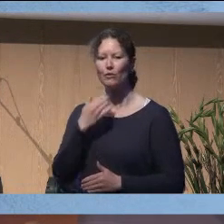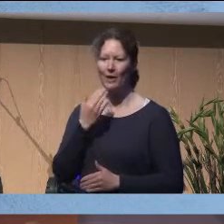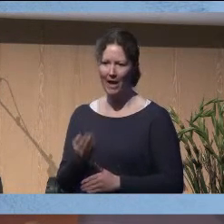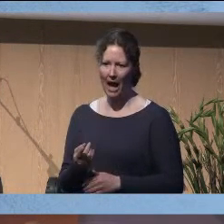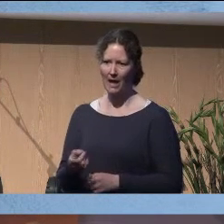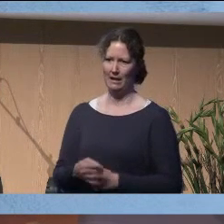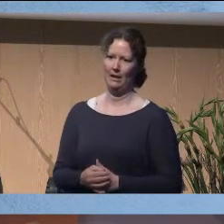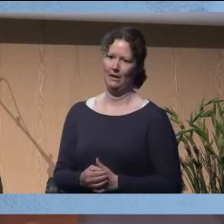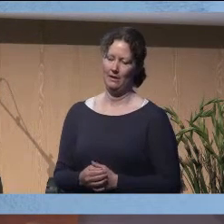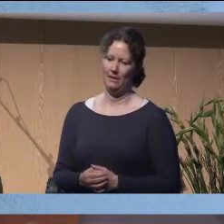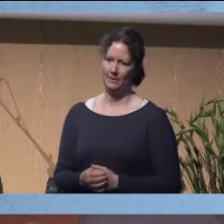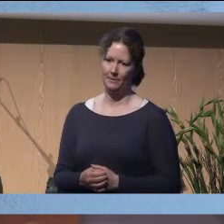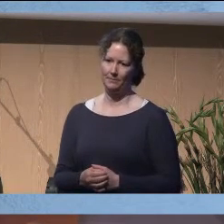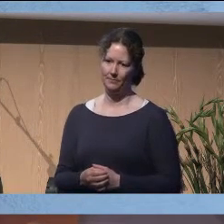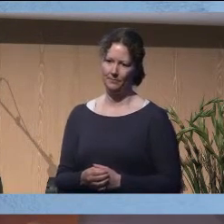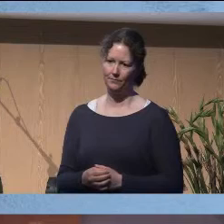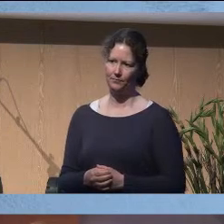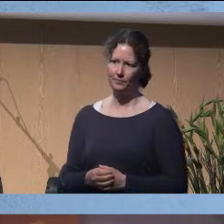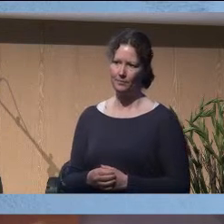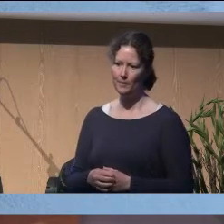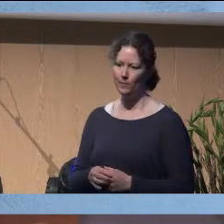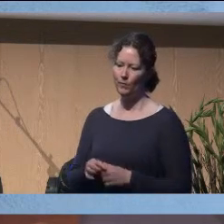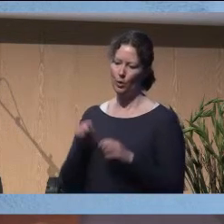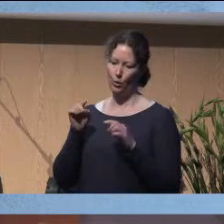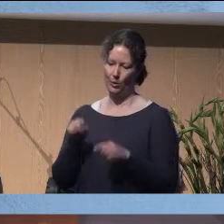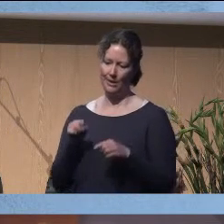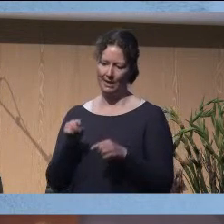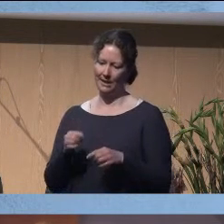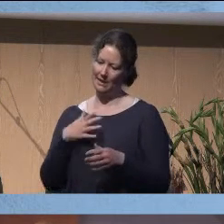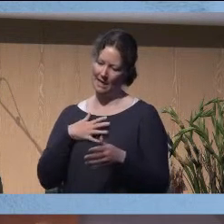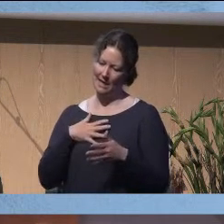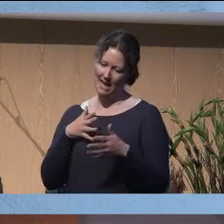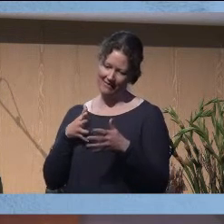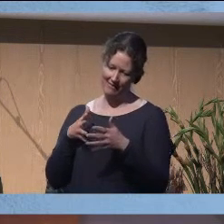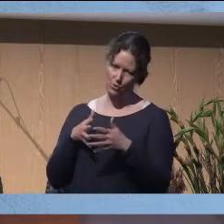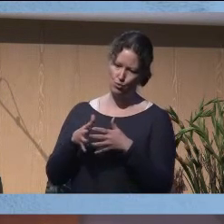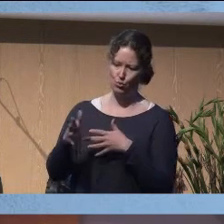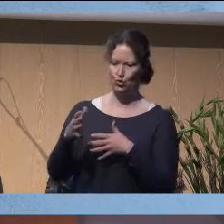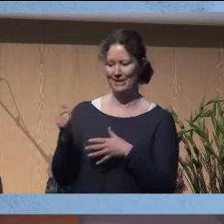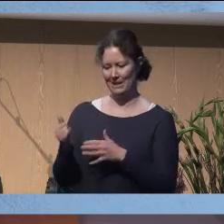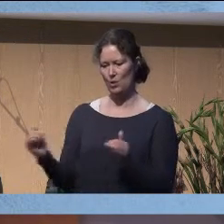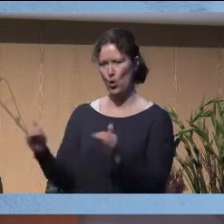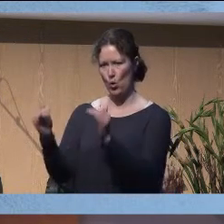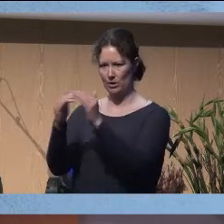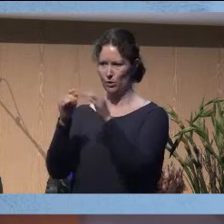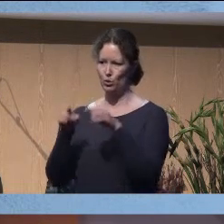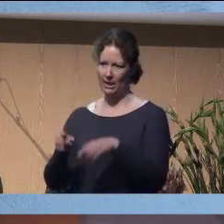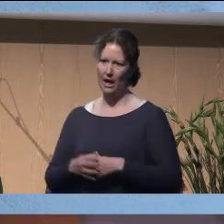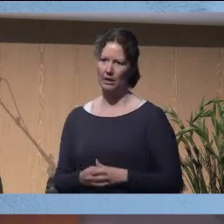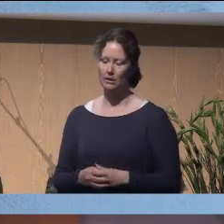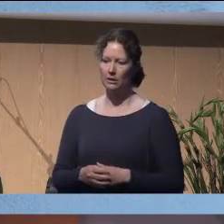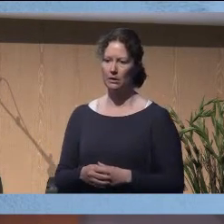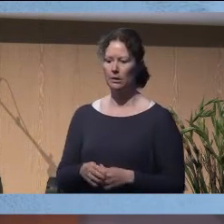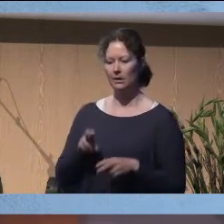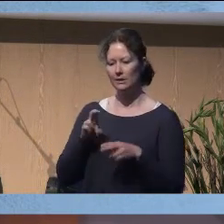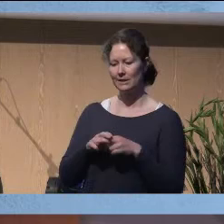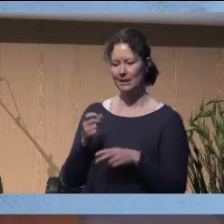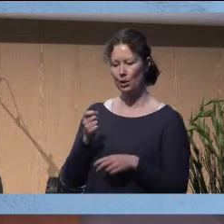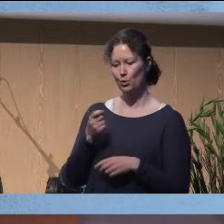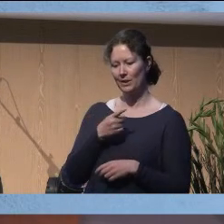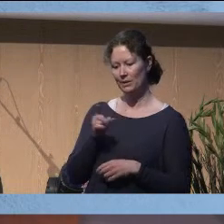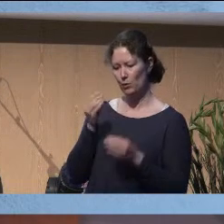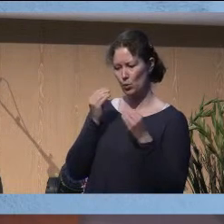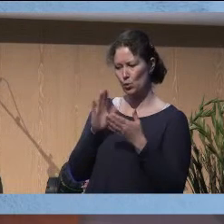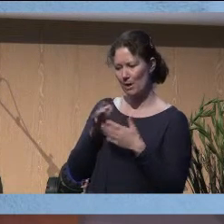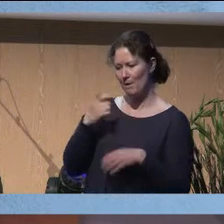være. Og dette lever de ut I den organisasjonen. Der sitter noen av de som var på kurs med meg. Vi